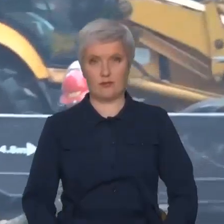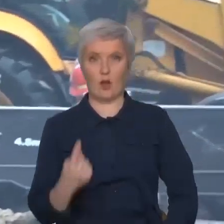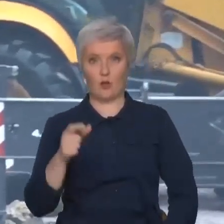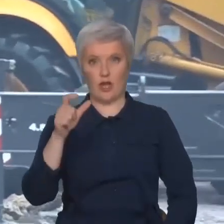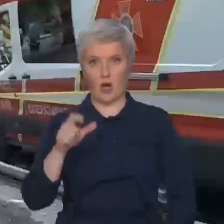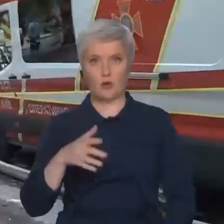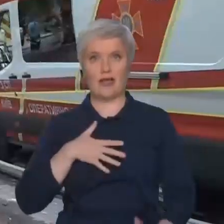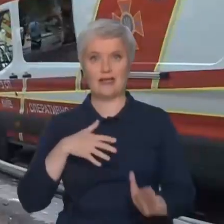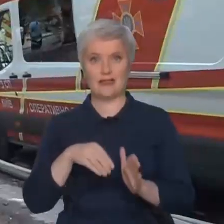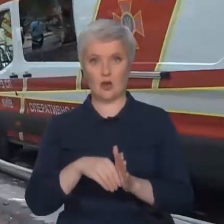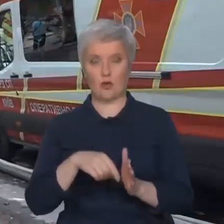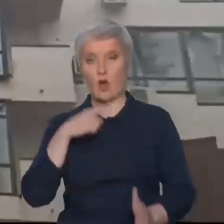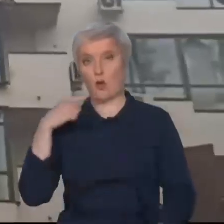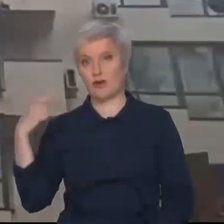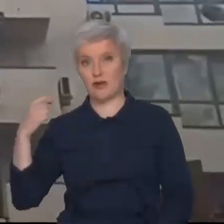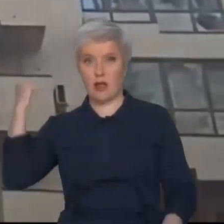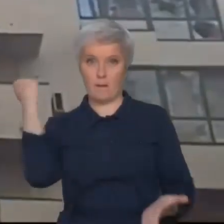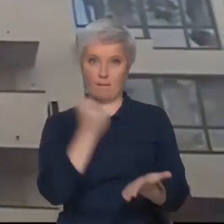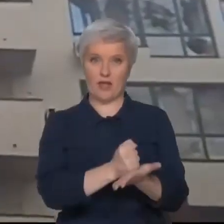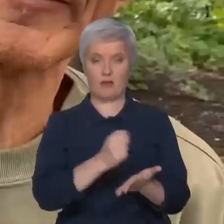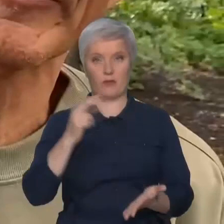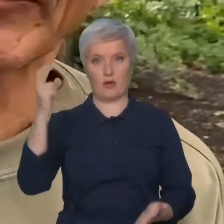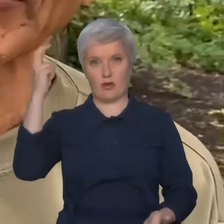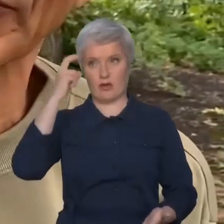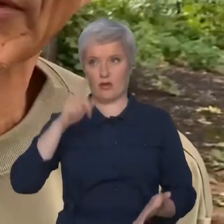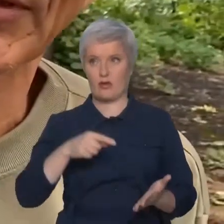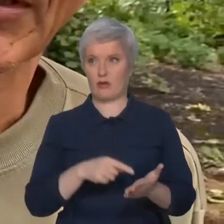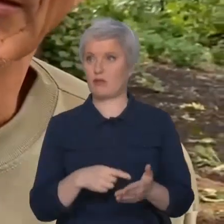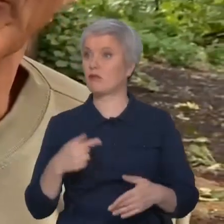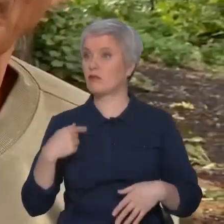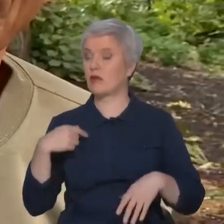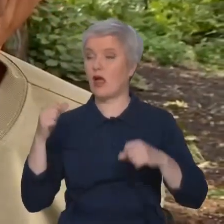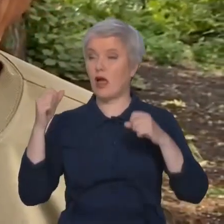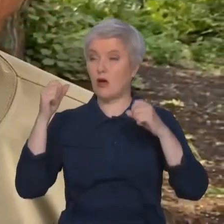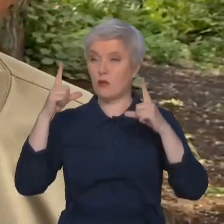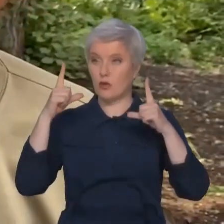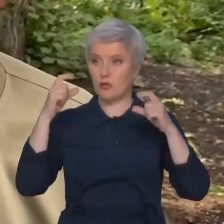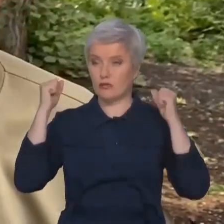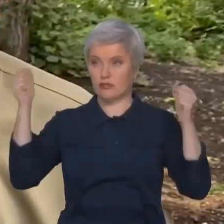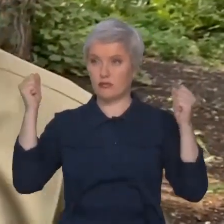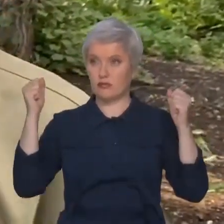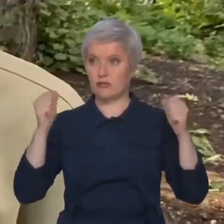Одна людина загинула, росіяни вдарили по Києву. Перший два взриву я проснувся, мені через сім